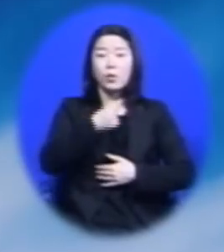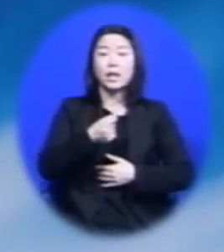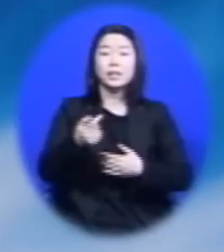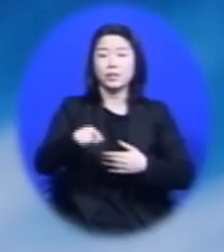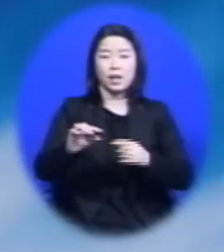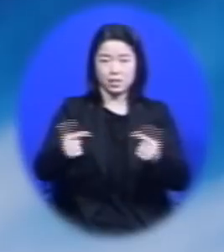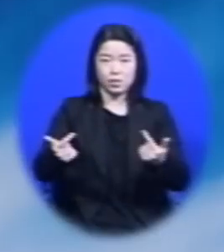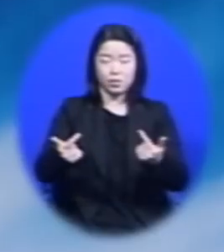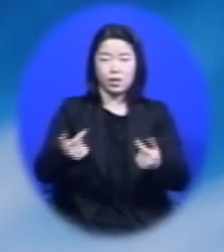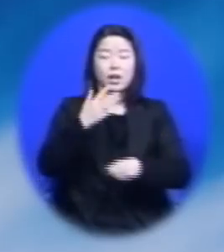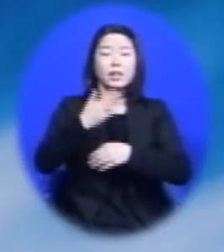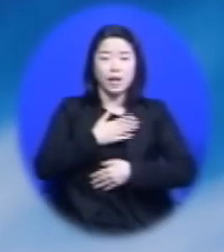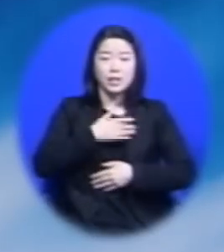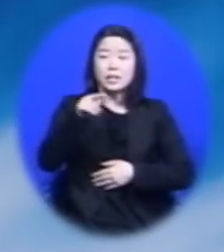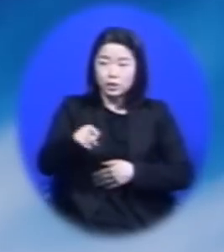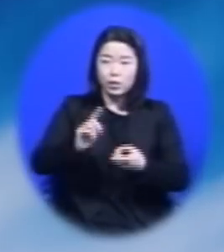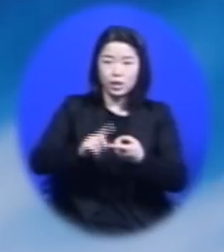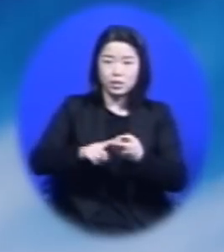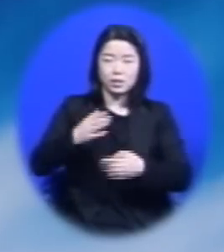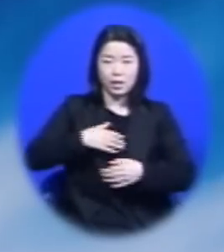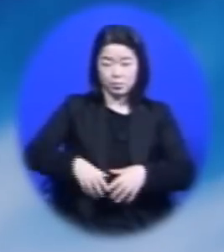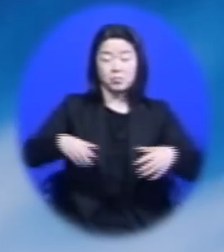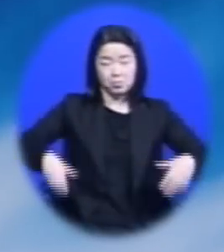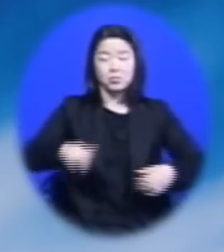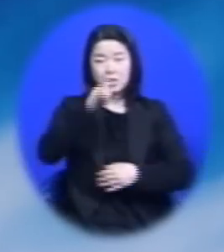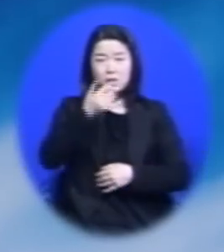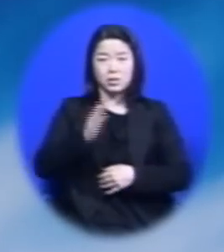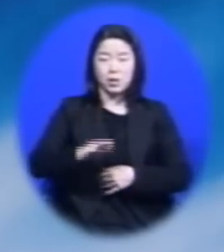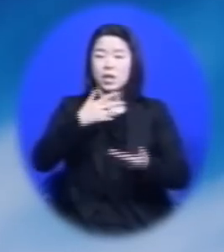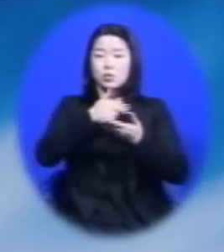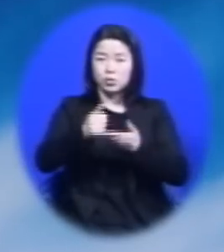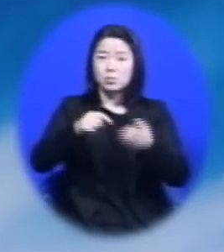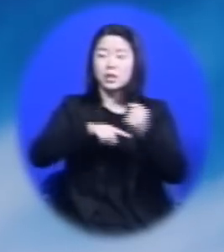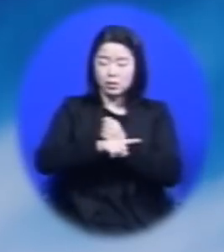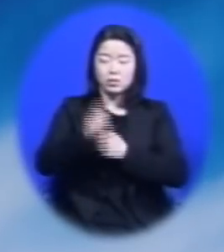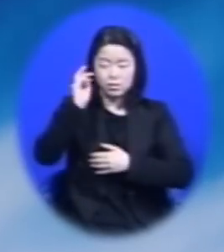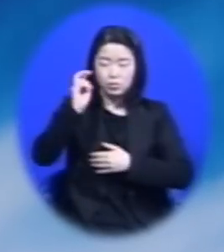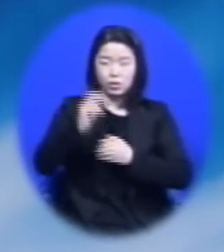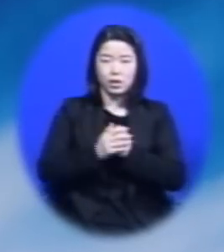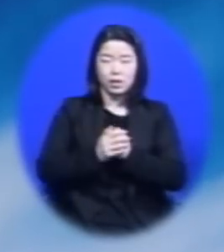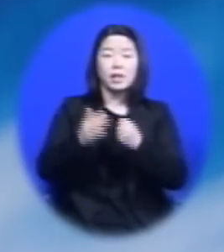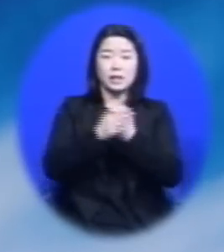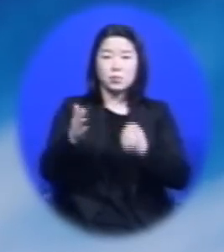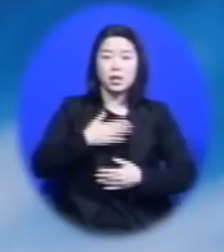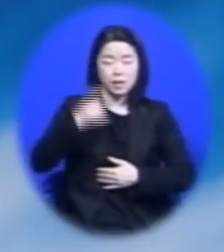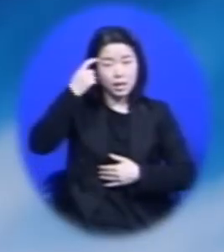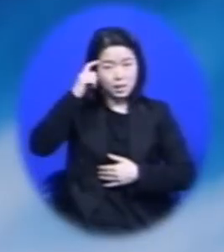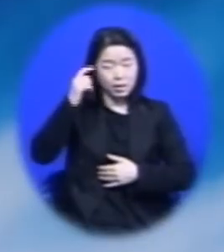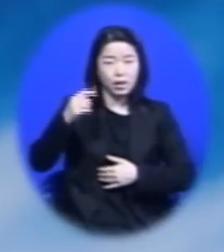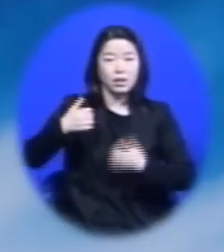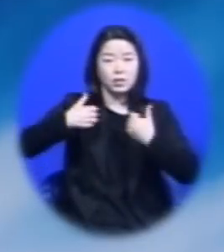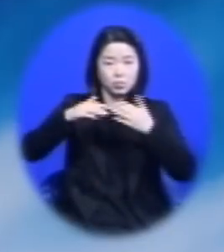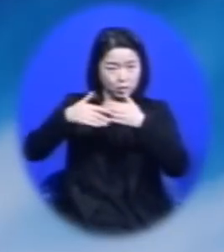아니지만 나는 그 점에 대해서 반대하지만 주님의 뜻이구나 그래서 내 생각 꺾고 내